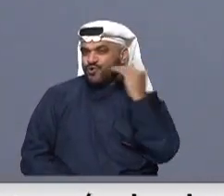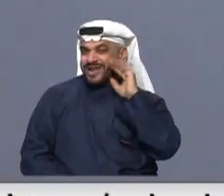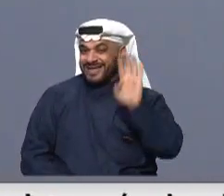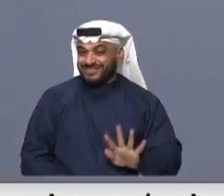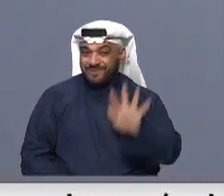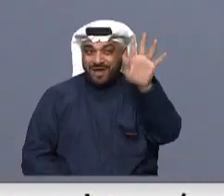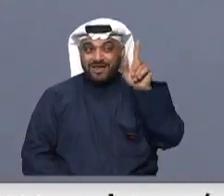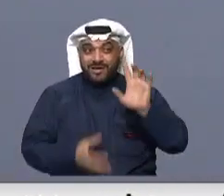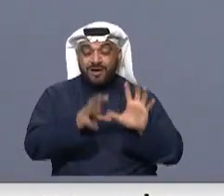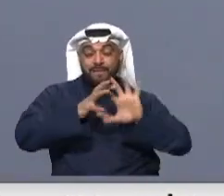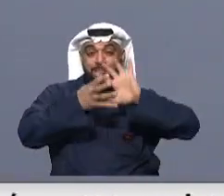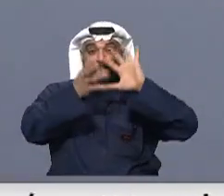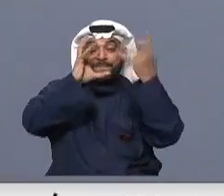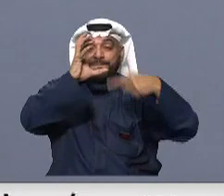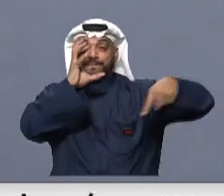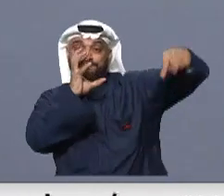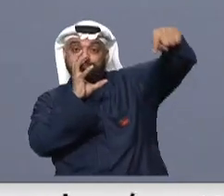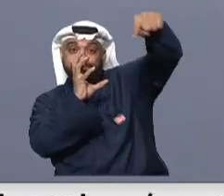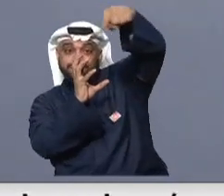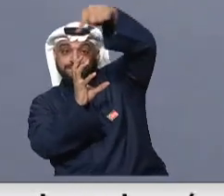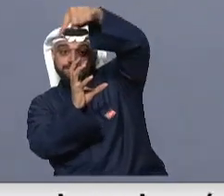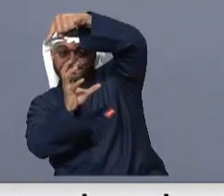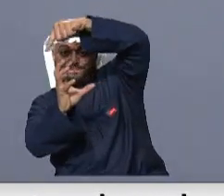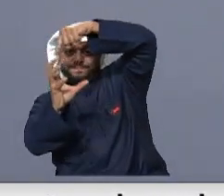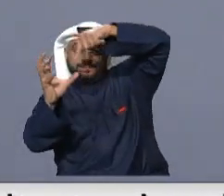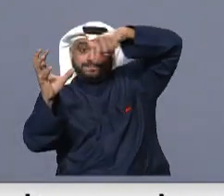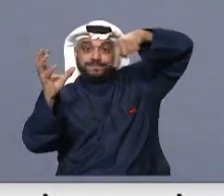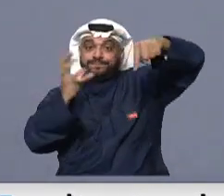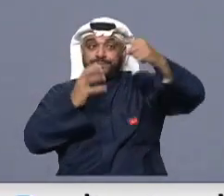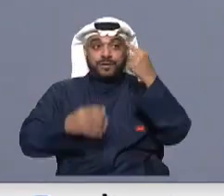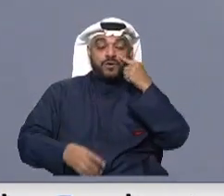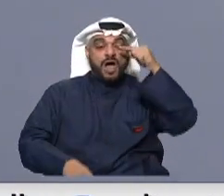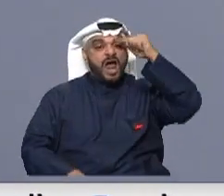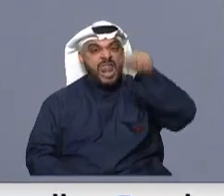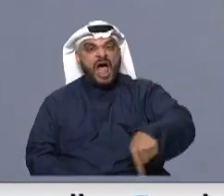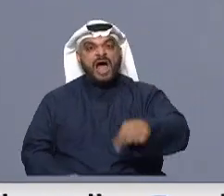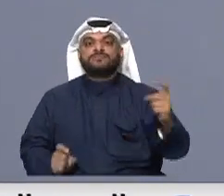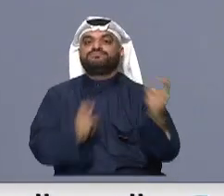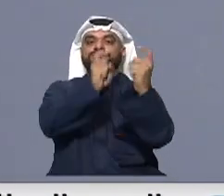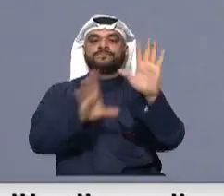للقارات يهدد الأمن العالمي ويتطلب رداً مناسباً.